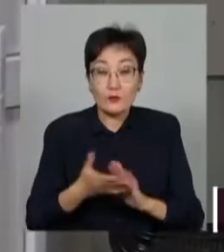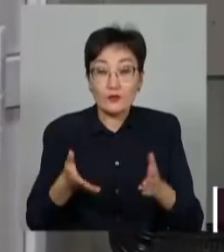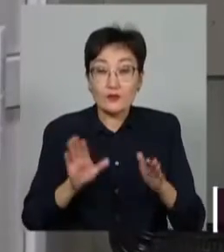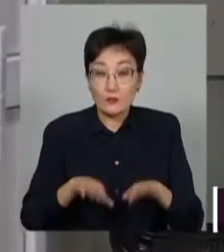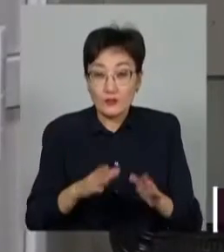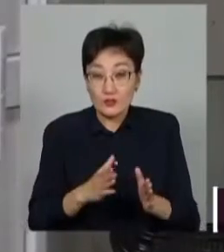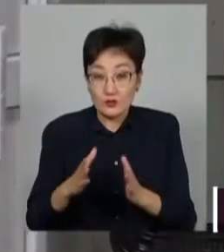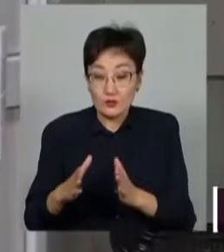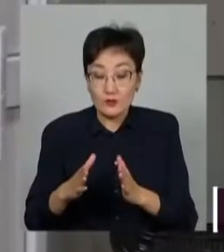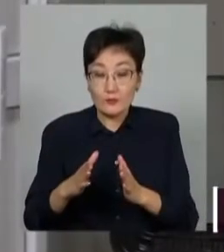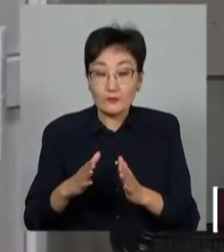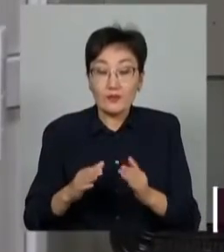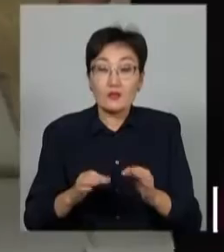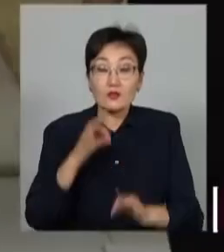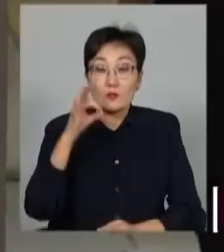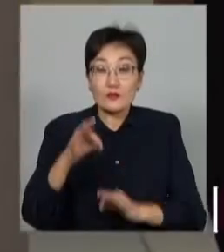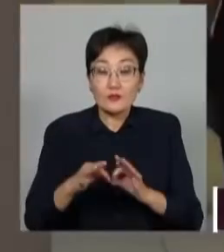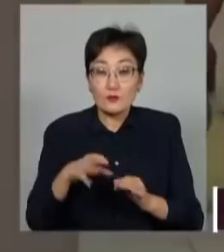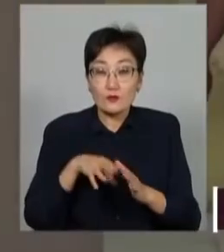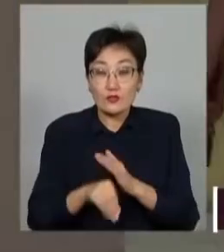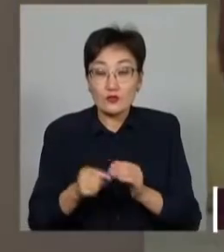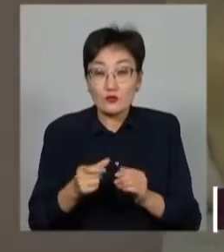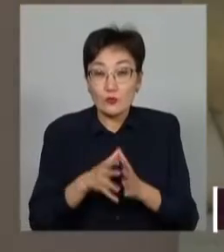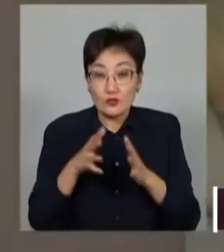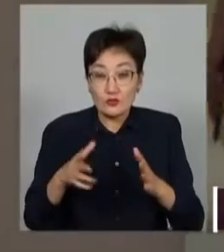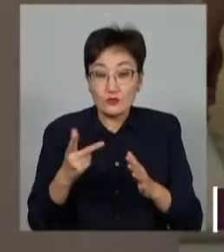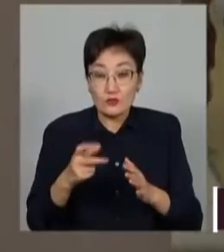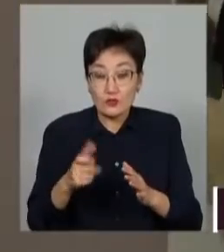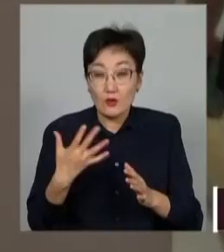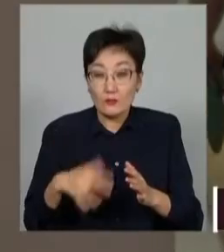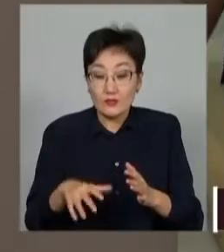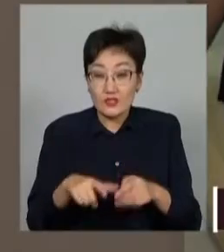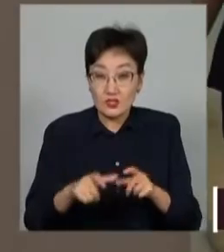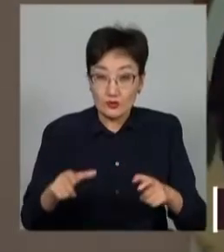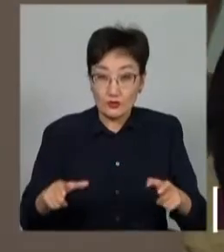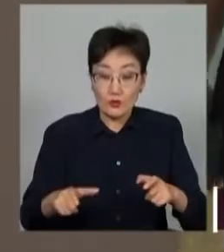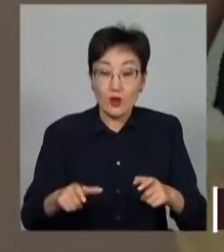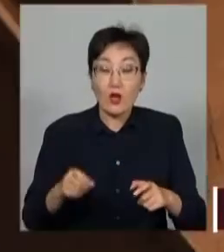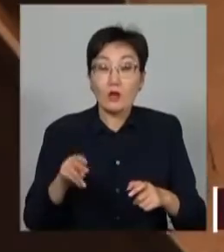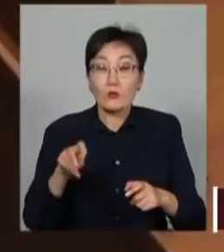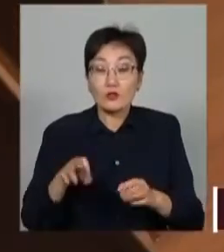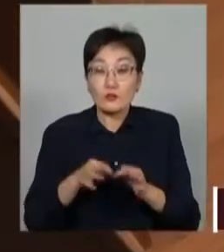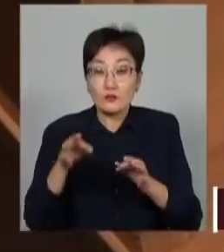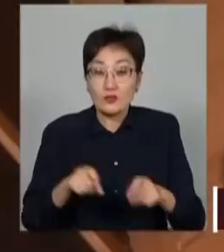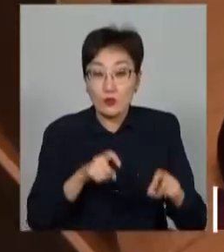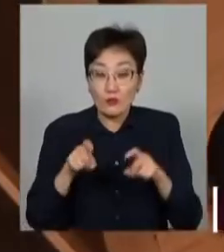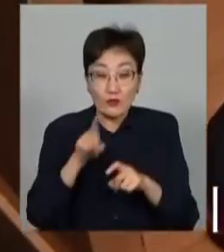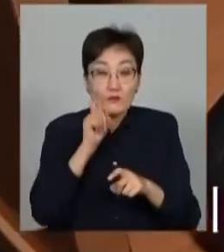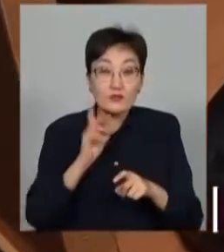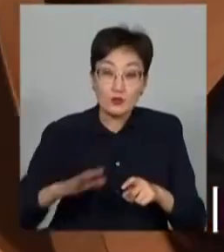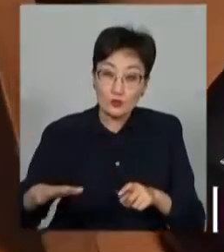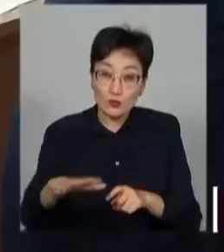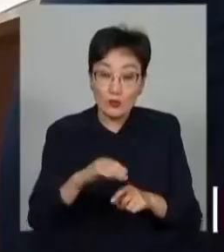стабильной суточный прирост составил чуть больше 350 человек акмолинская область перешла в зеленую зону